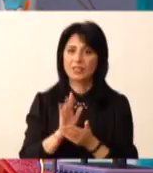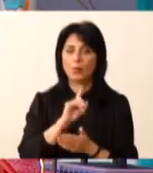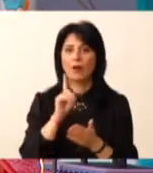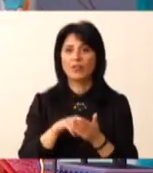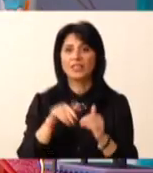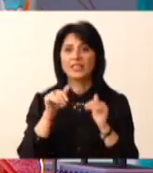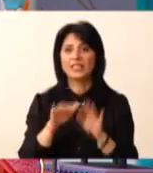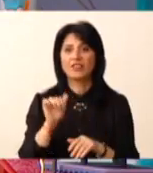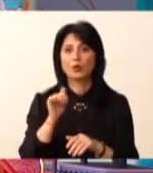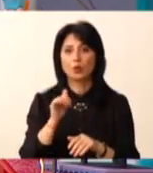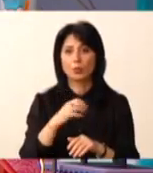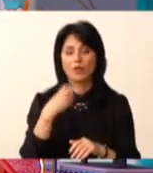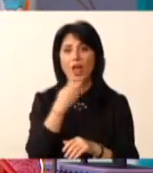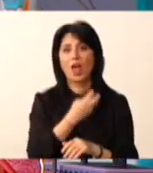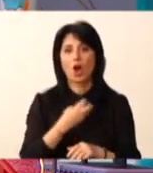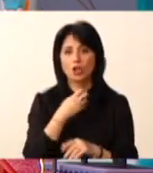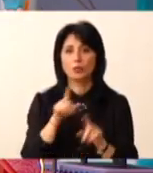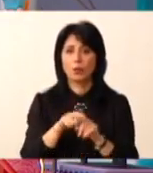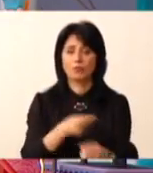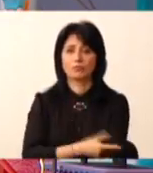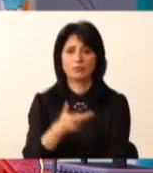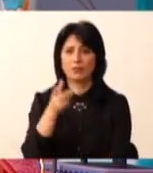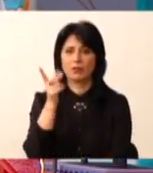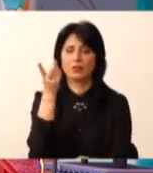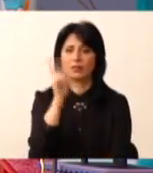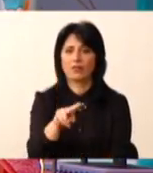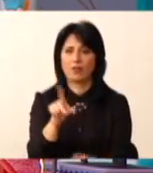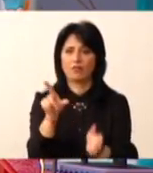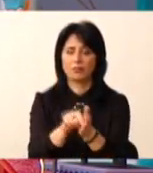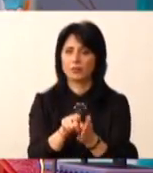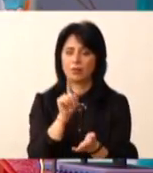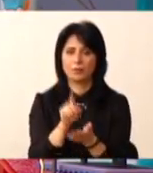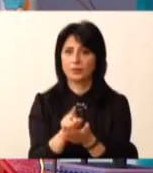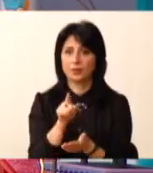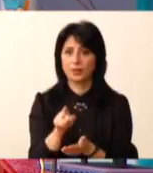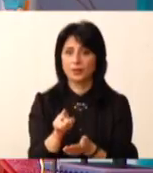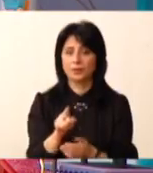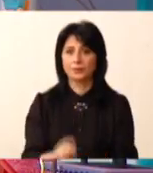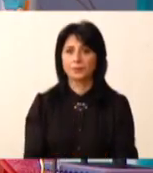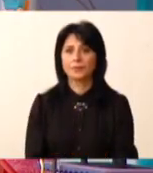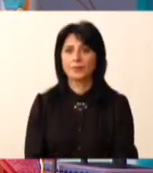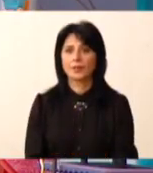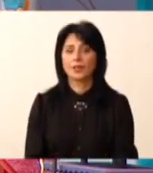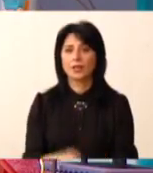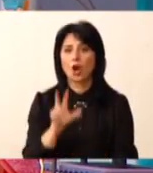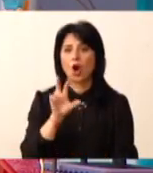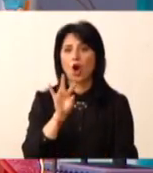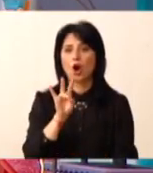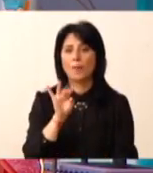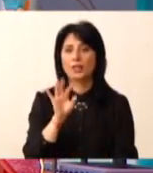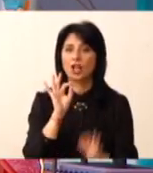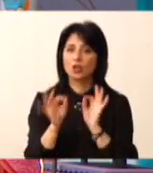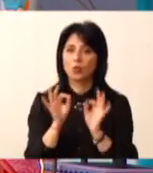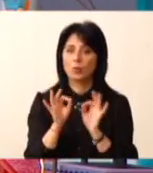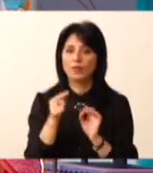საკითხი დგინდება როგორც ექოსკოპიის, ასევე ჰორმონალური ფონის ერთგაკეთების ფონზე. ჰორმონალური ფონი